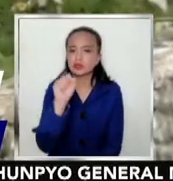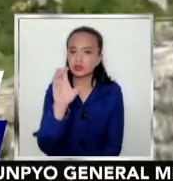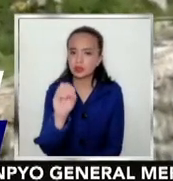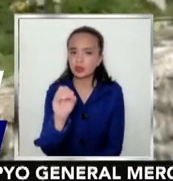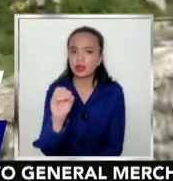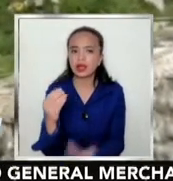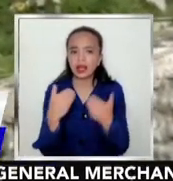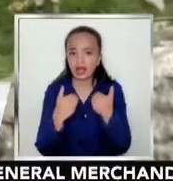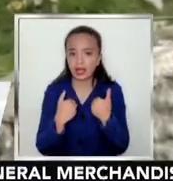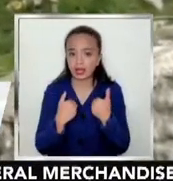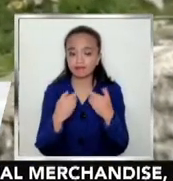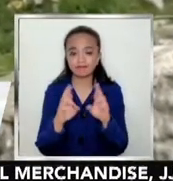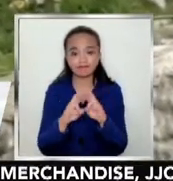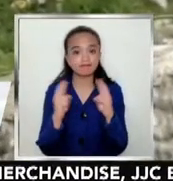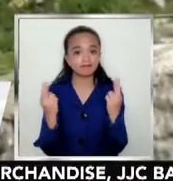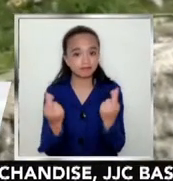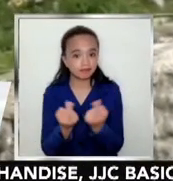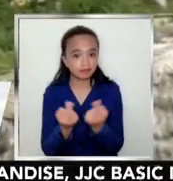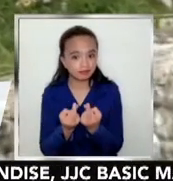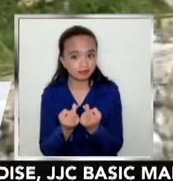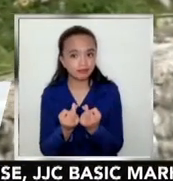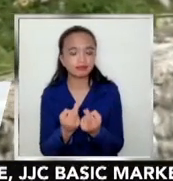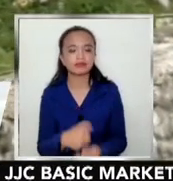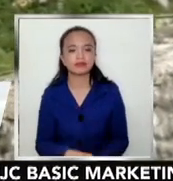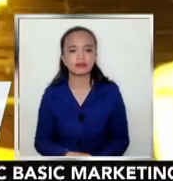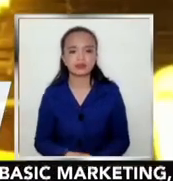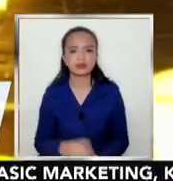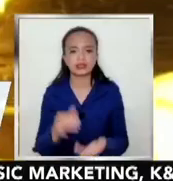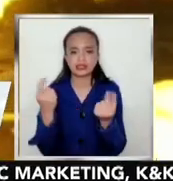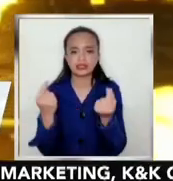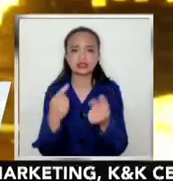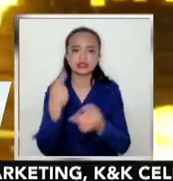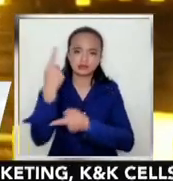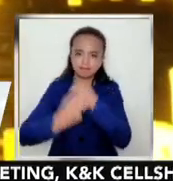relatives. So we do it yearly talaga.